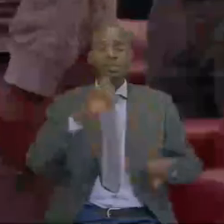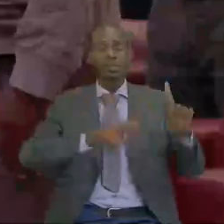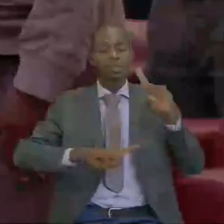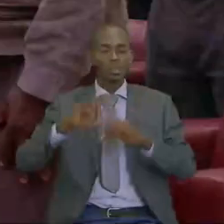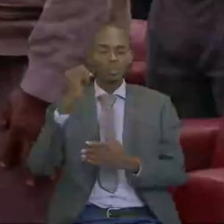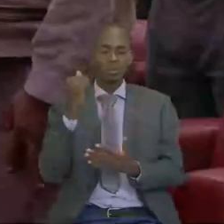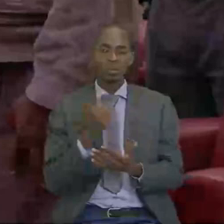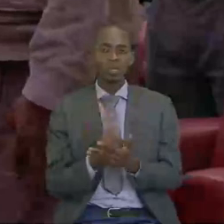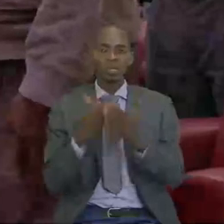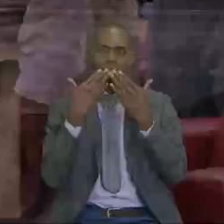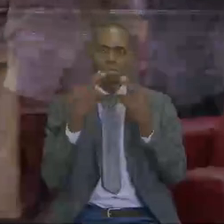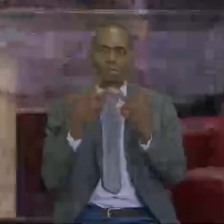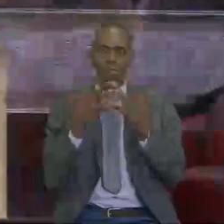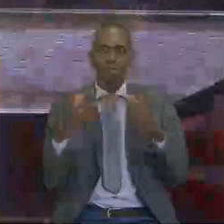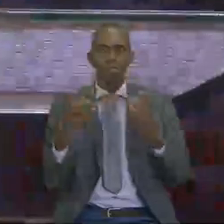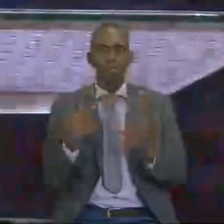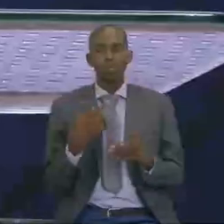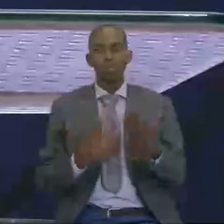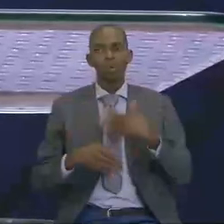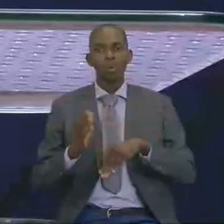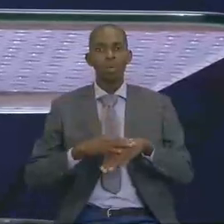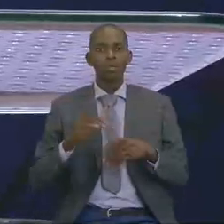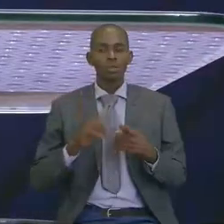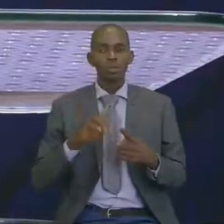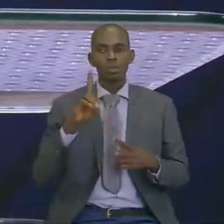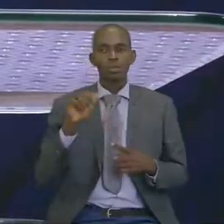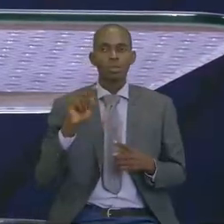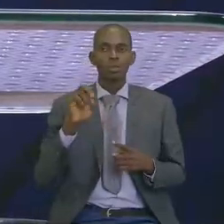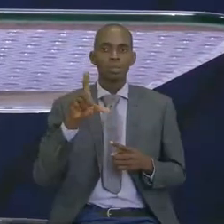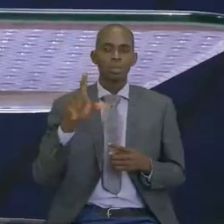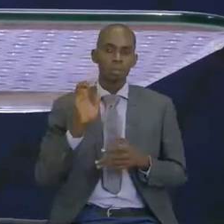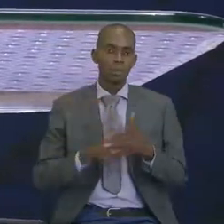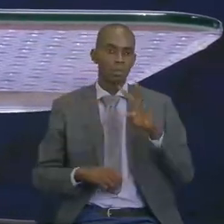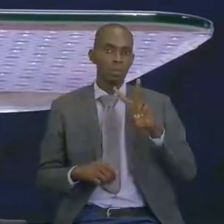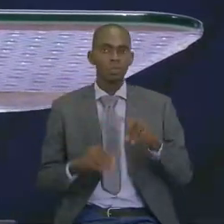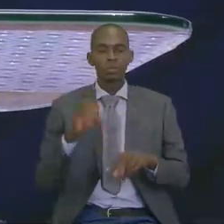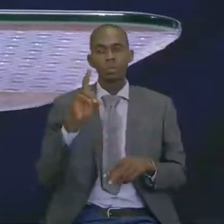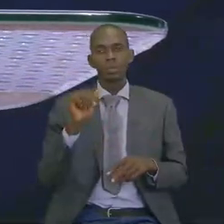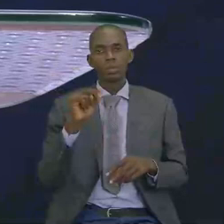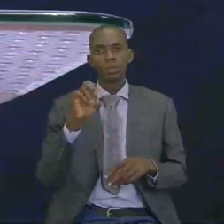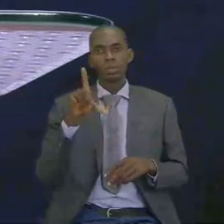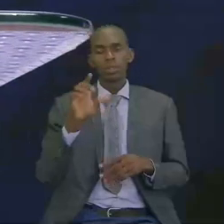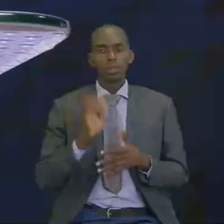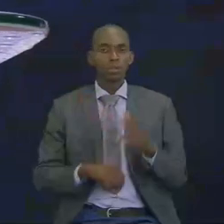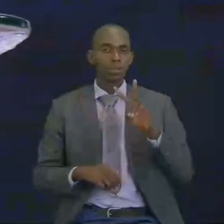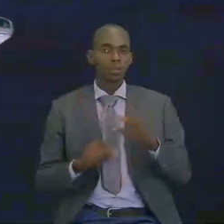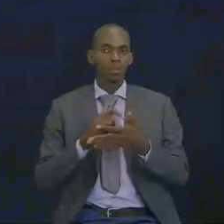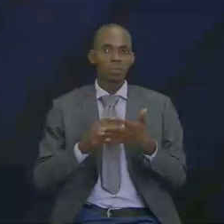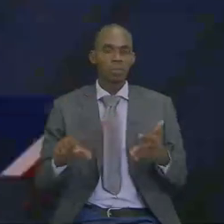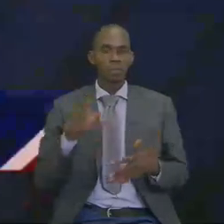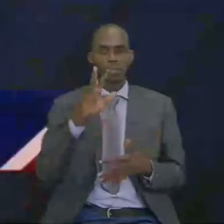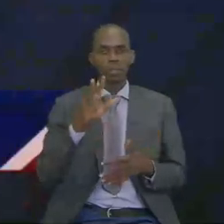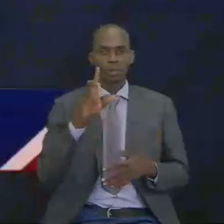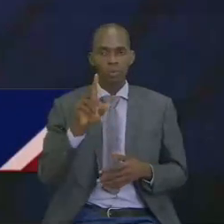Amen. Merci beaucoup. Nous allons à Daniel. Daniel chapitre 2, verset